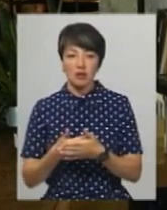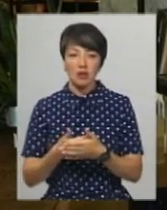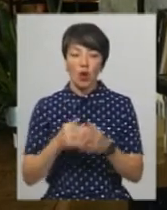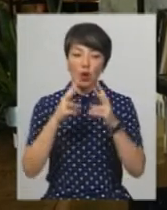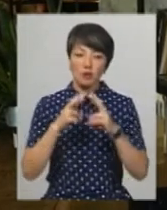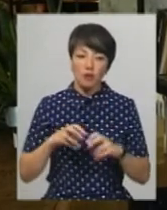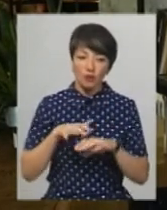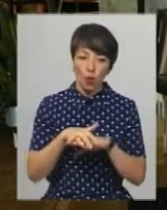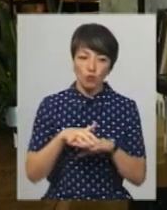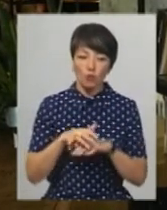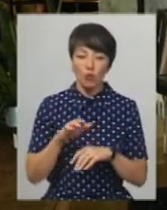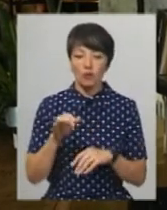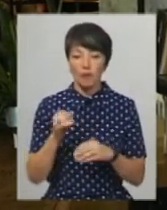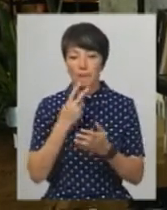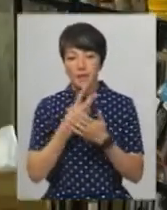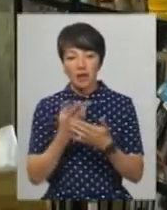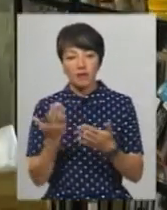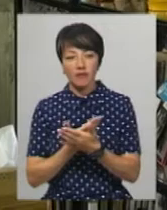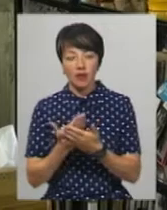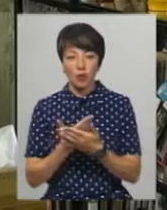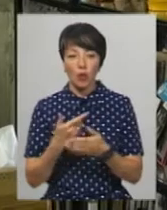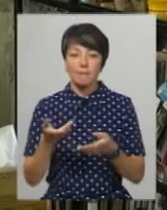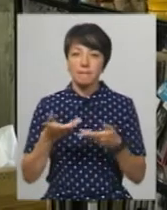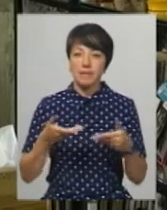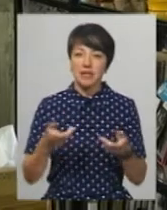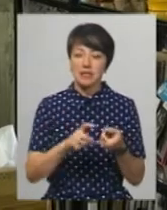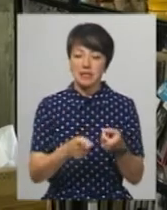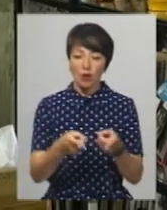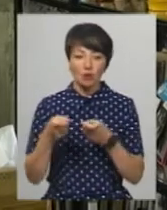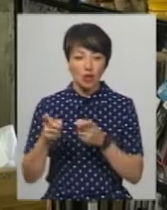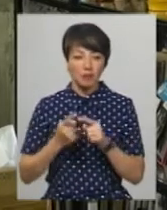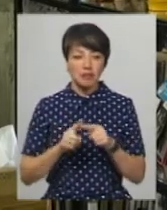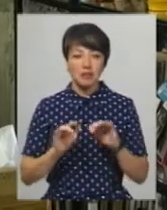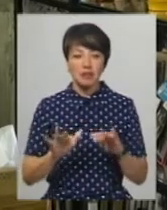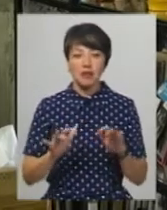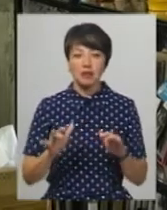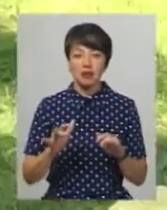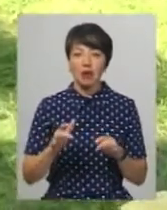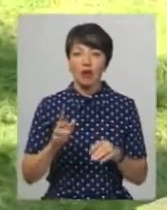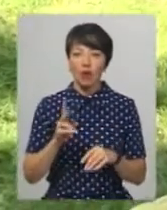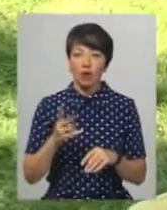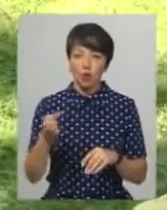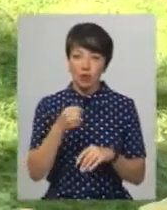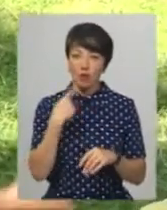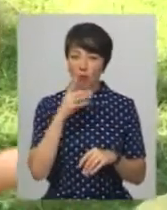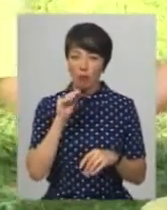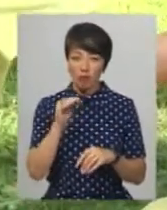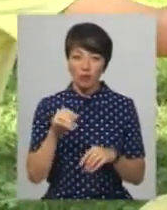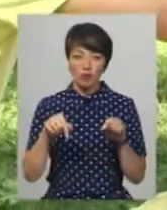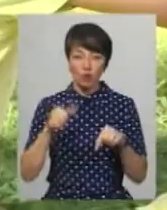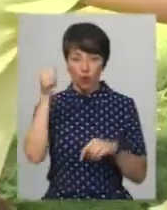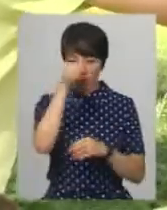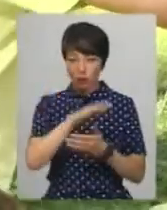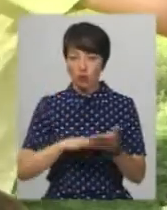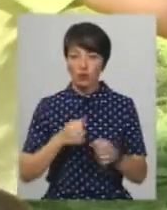розв'язування кросвордів, перегляду відео. Ми залучаємо на ці заходи носіїв іноземної мови. Також цьогоріч на Хмельниччині